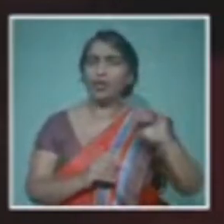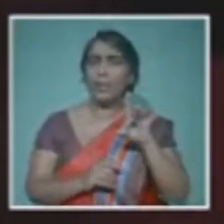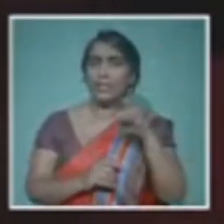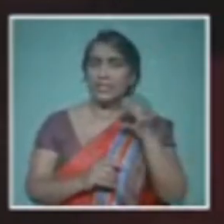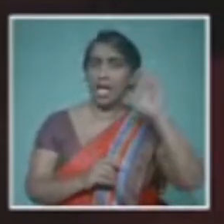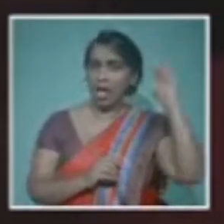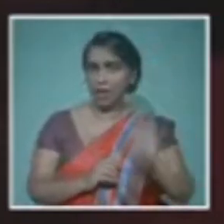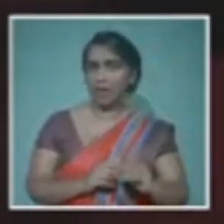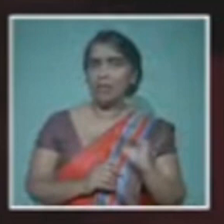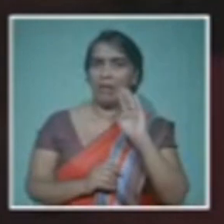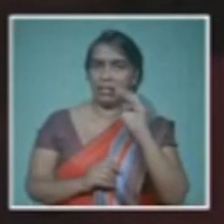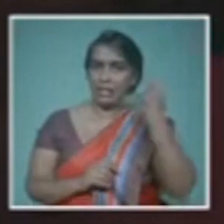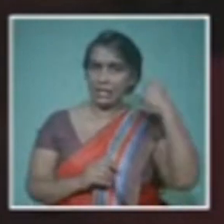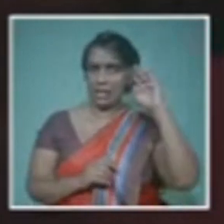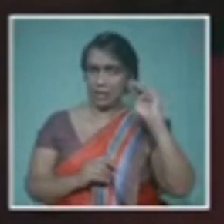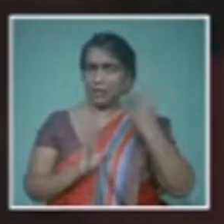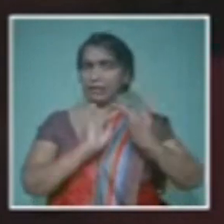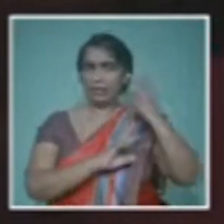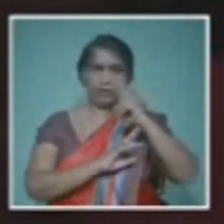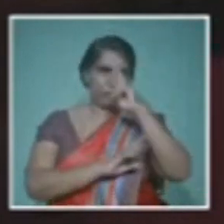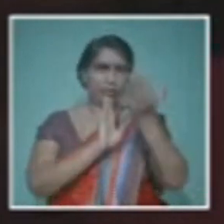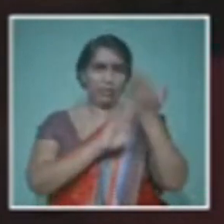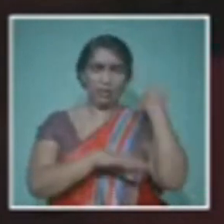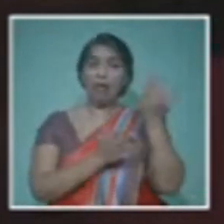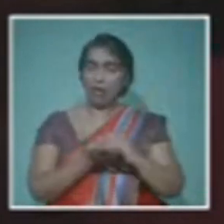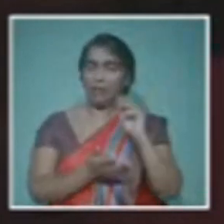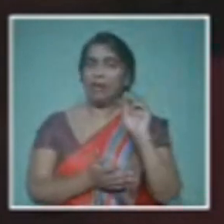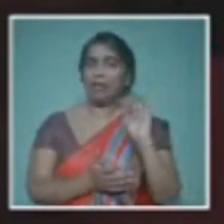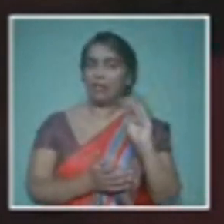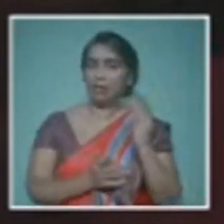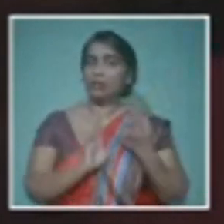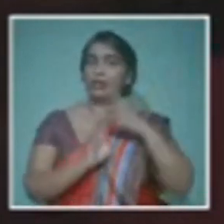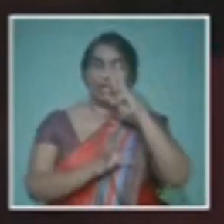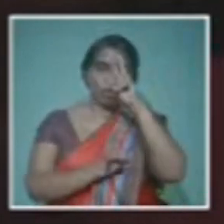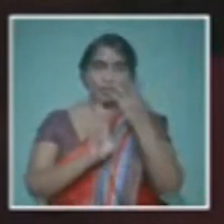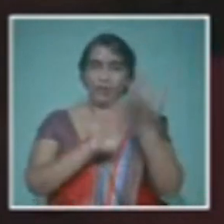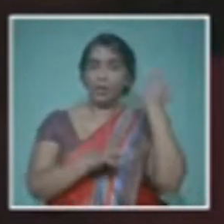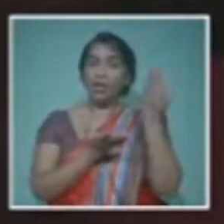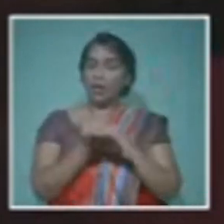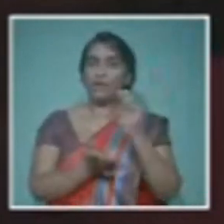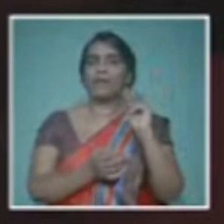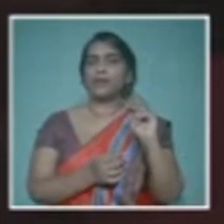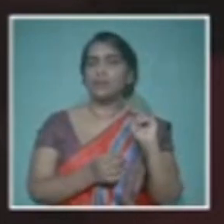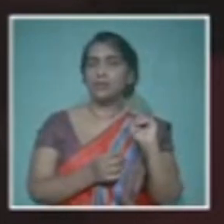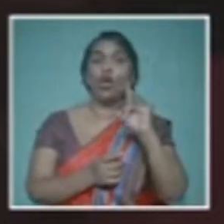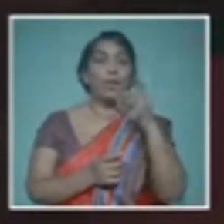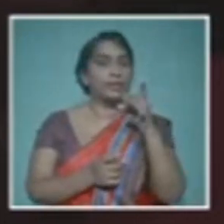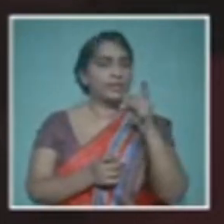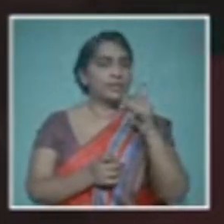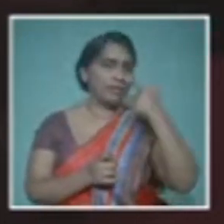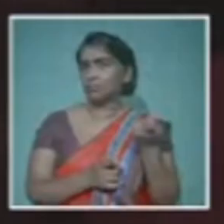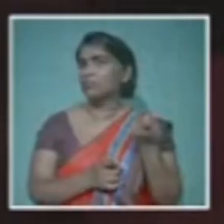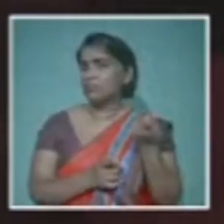අඩු කරලා තියෙනවා. 40කින් ඊයේ අඩු කරා. ගිය සති දෙකක ඉස්සලා රුපියල් 40කින් අඩු කරා. ඊට සති දෙකක ඉස්සලා රුපියල් 20කින් අඩු කරා. ඒ කියන්නේ රුපියල්